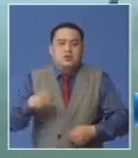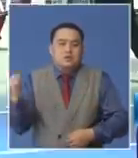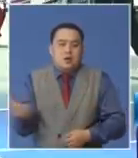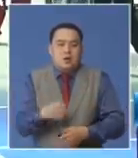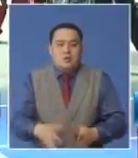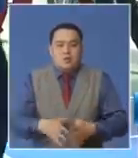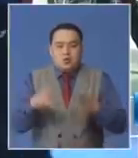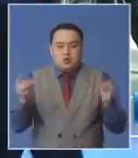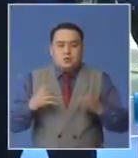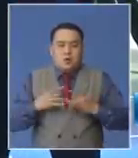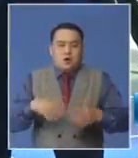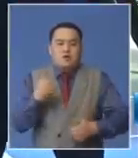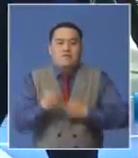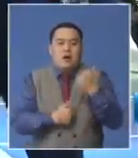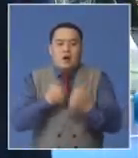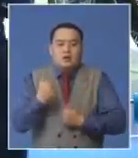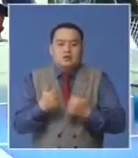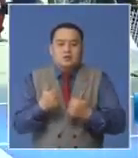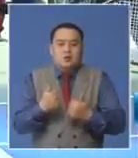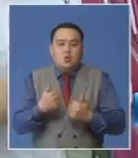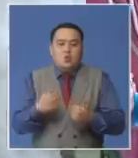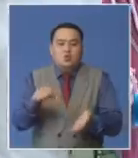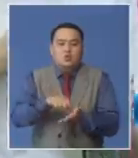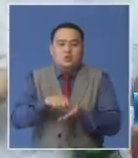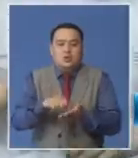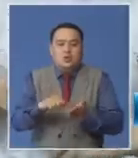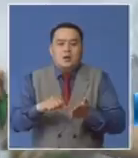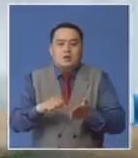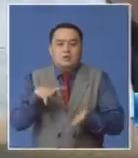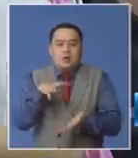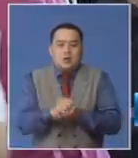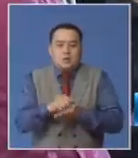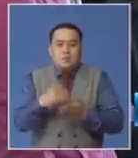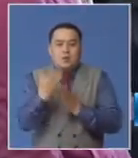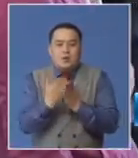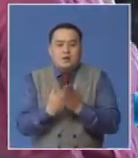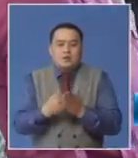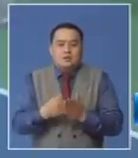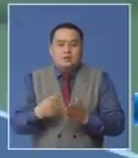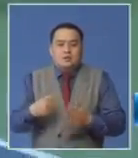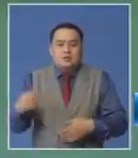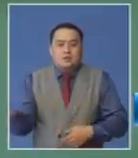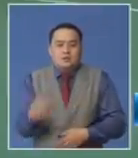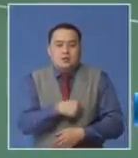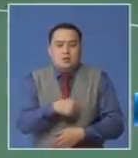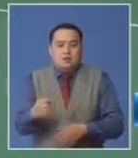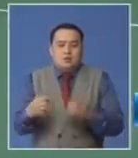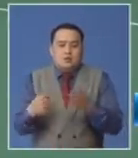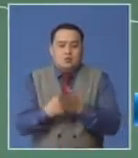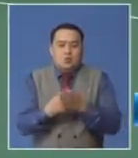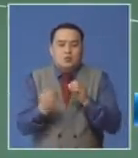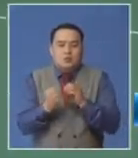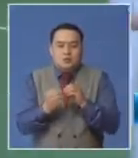широким размахом в эстафетах и теннисных турнирах участвовали ребята которые занимаются по программе теннис до 10 красный зеленый и оранжевый